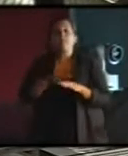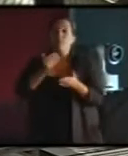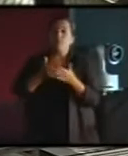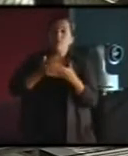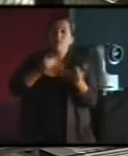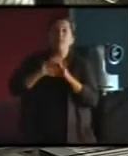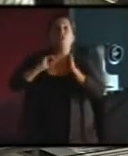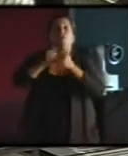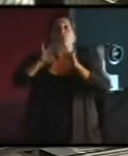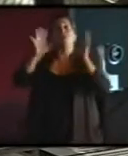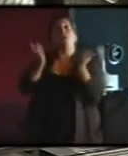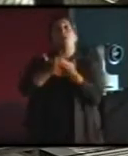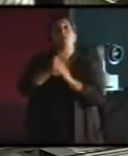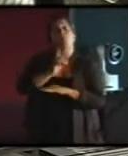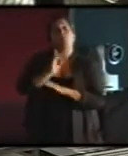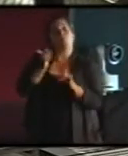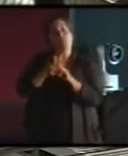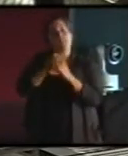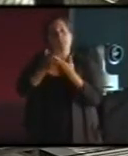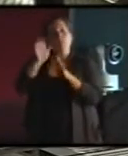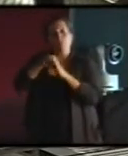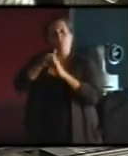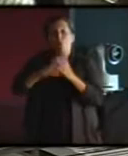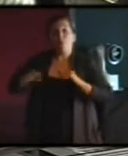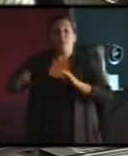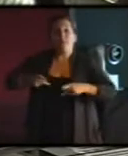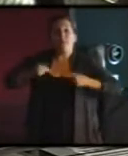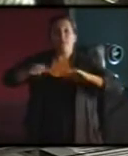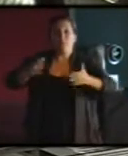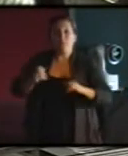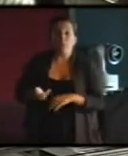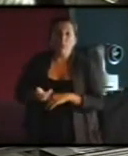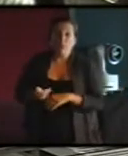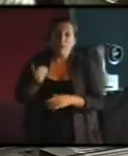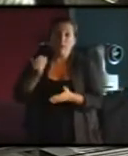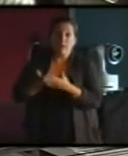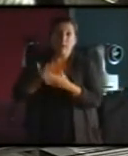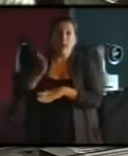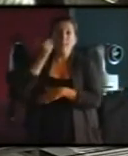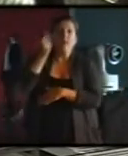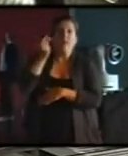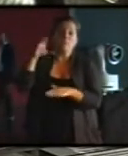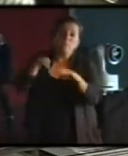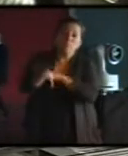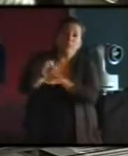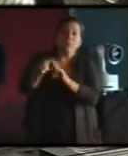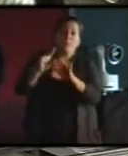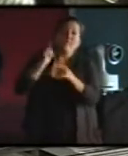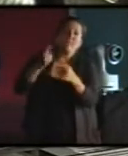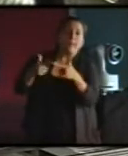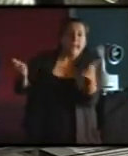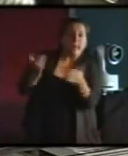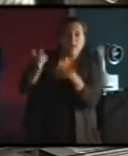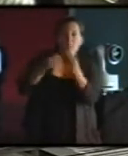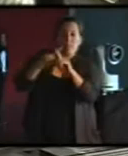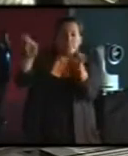il n'y a pas que la forme à travailler, mais il y a aussi le mode de vie. Et si bien sûr il faut investir dans la forme et le matériel, il faut